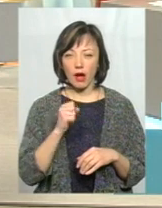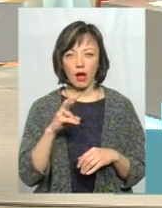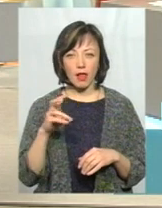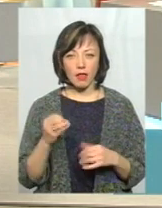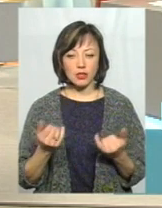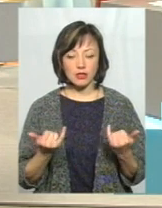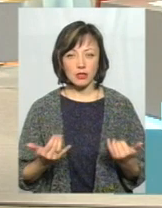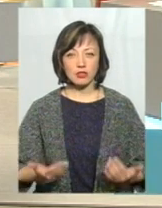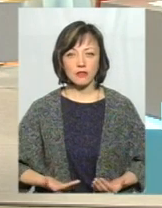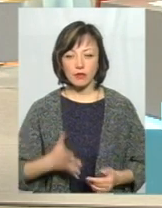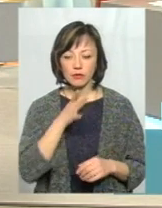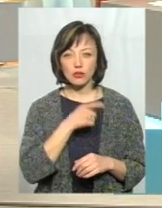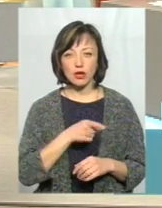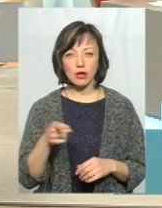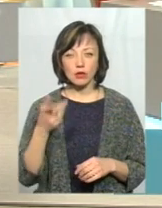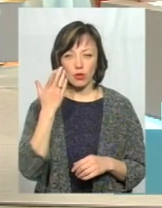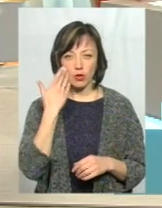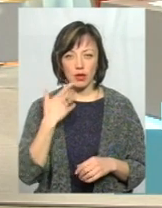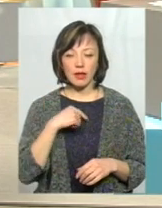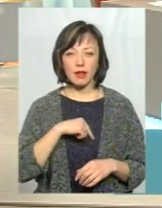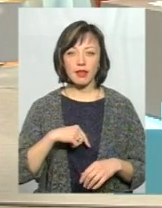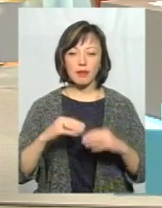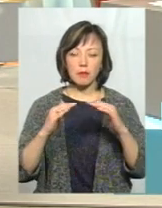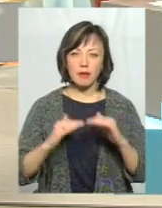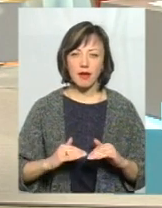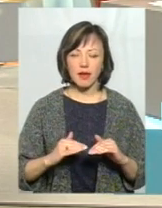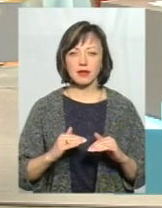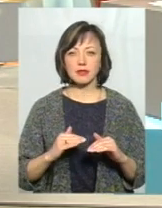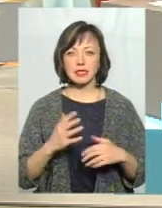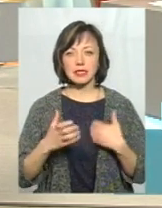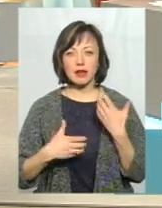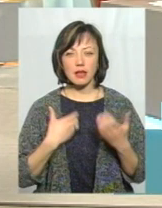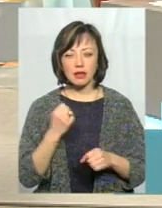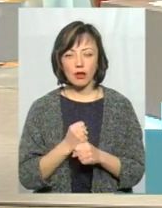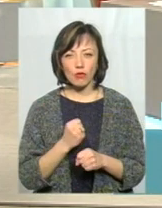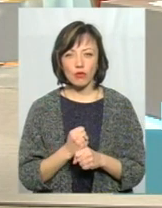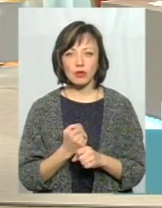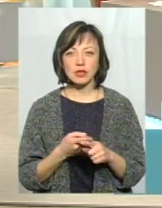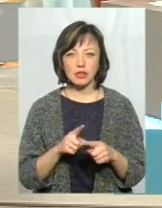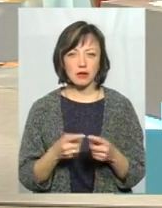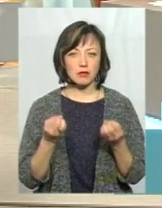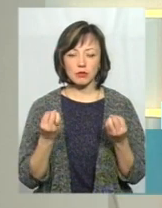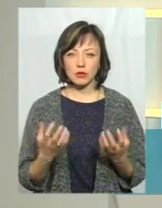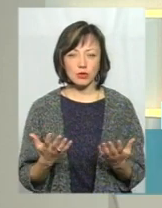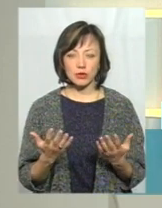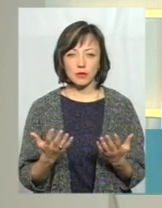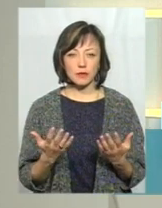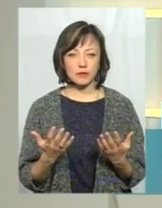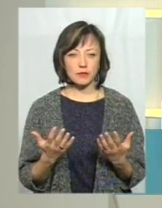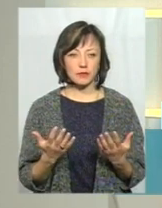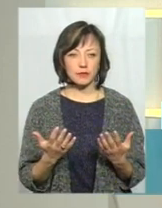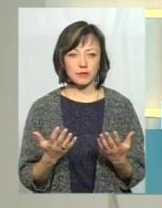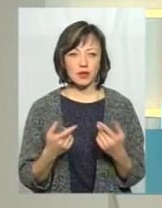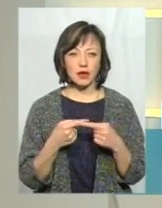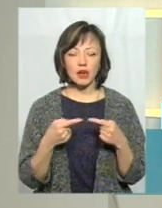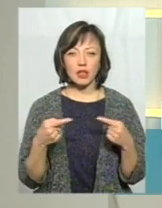зараз живемо в такий час, коли депресія, стреси на роботі, ну це просто